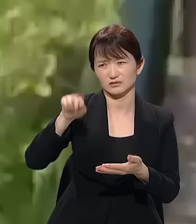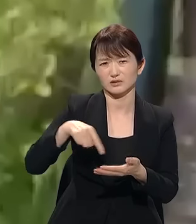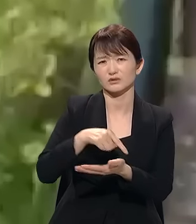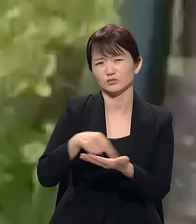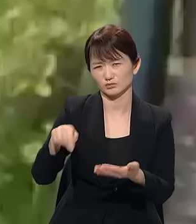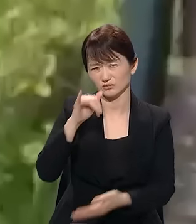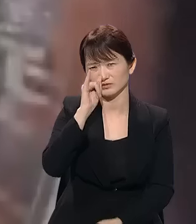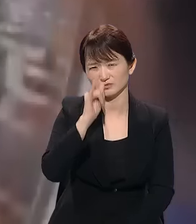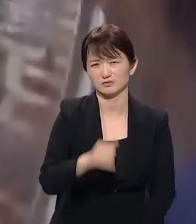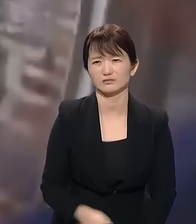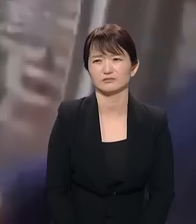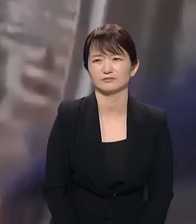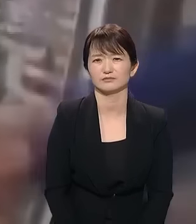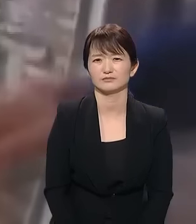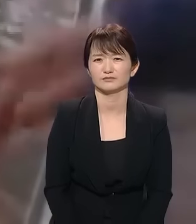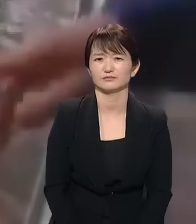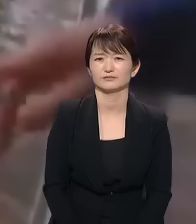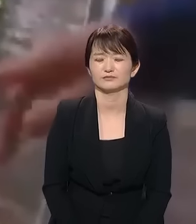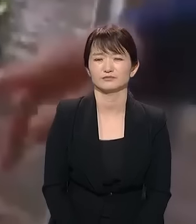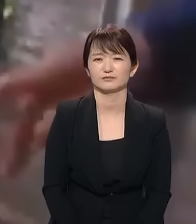합니다. 예!